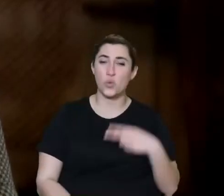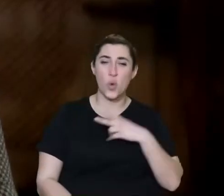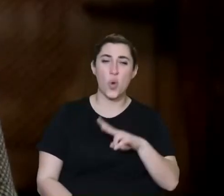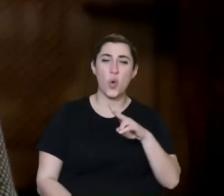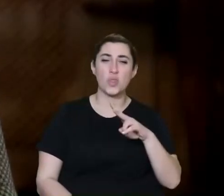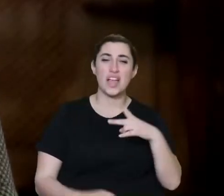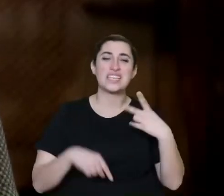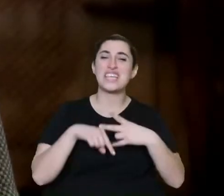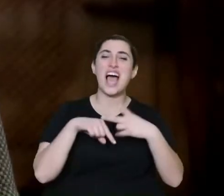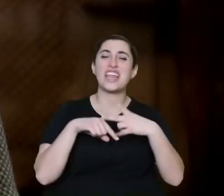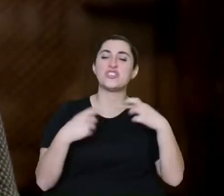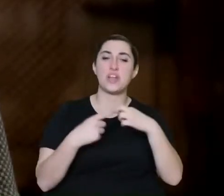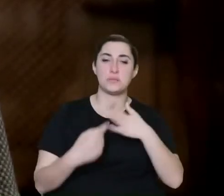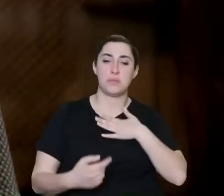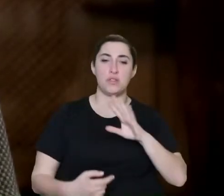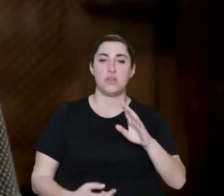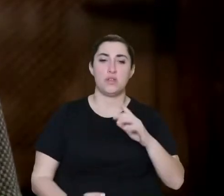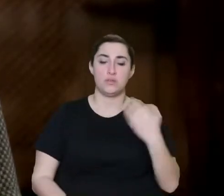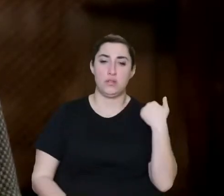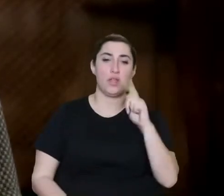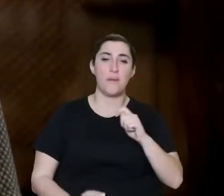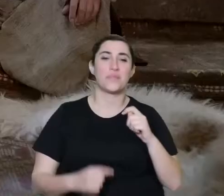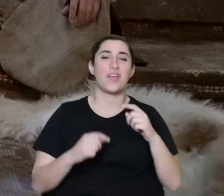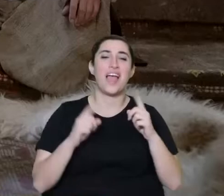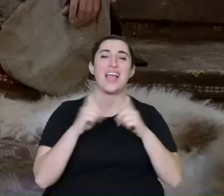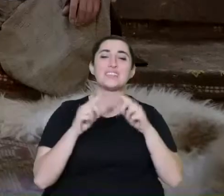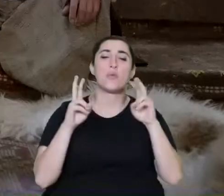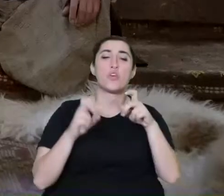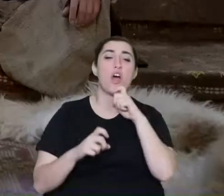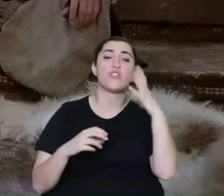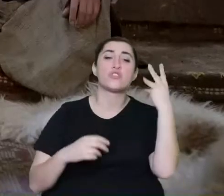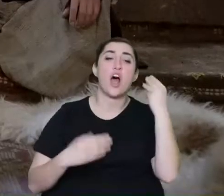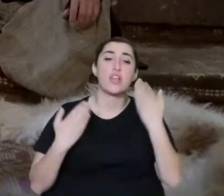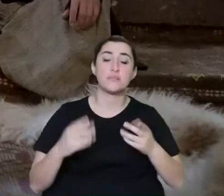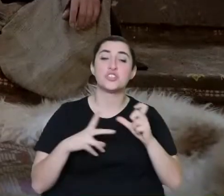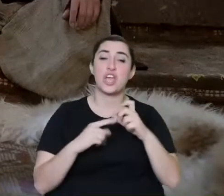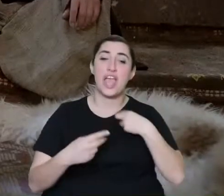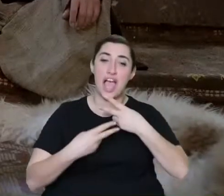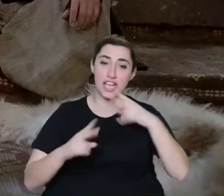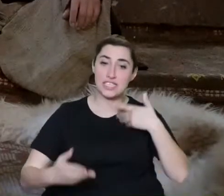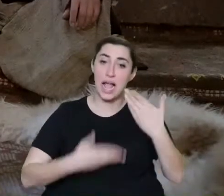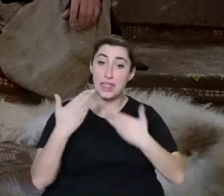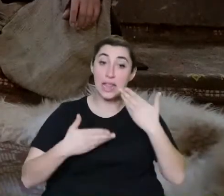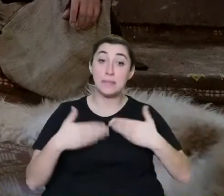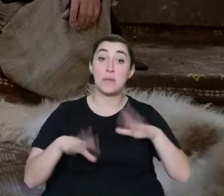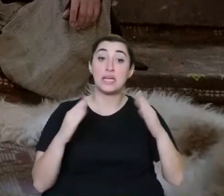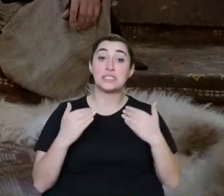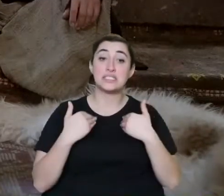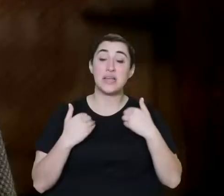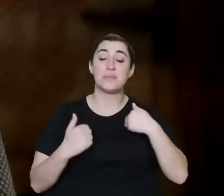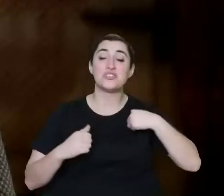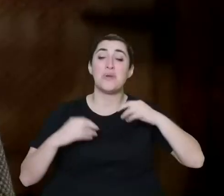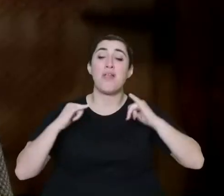Yolda Zahireci Remzi çevirdi. Hesap meselesi yanlış anlaşılmıştır. Şeyhime açık açık anlatmaz isem